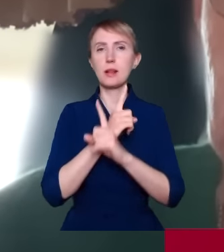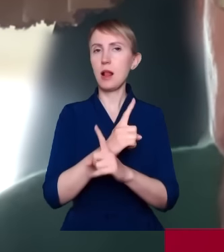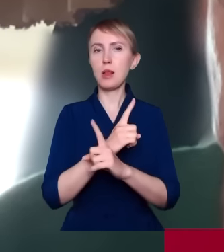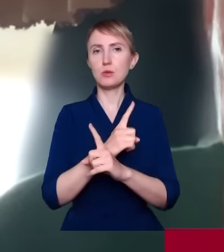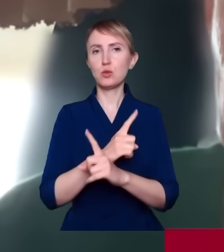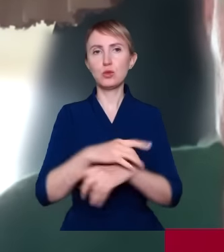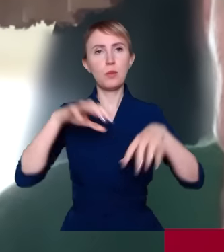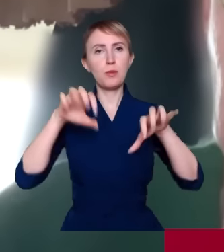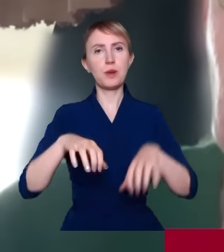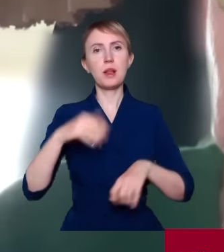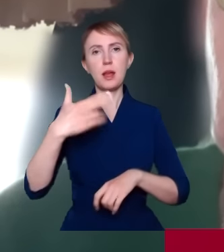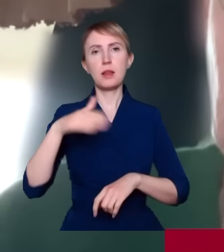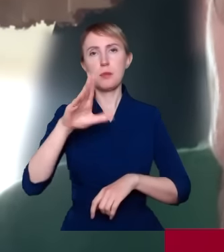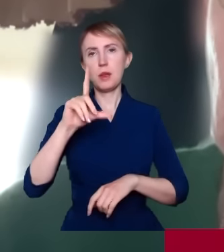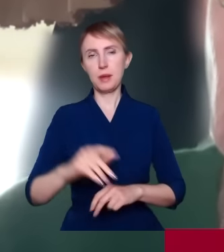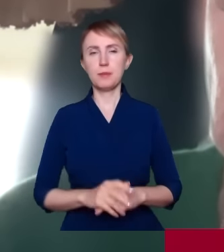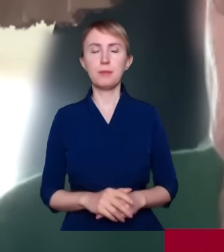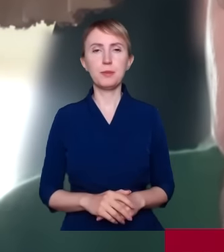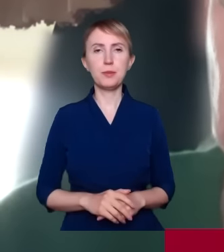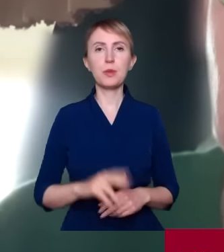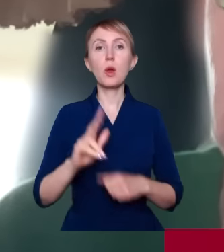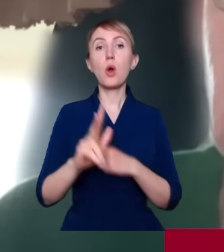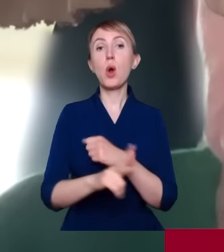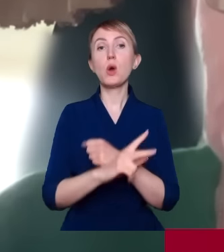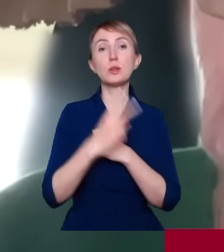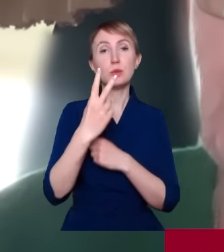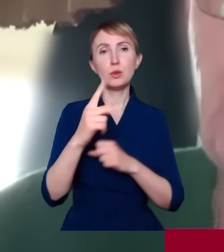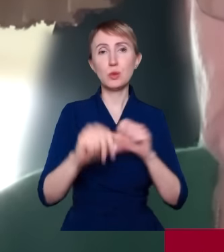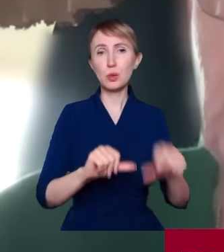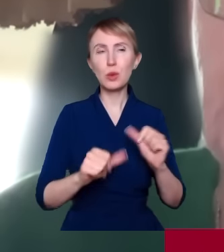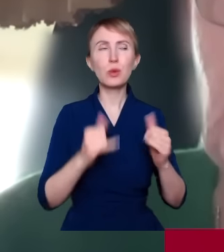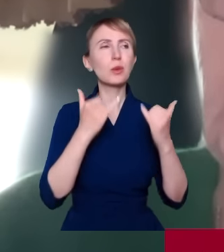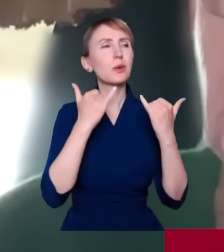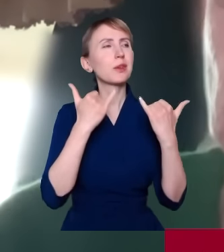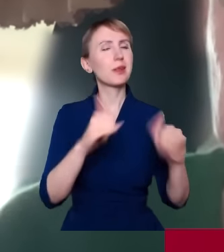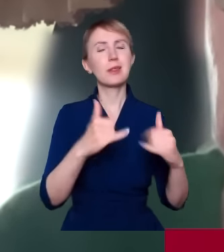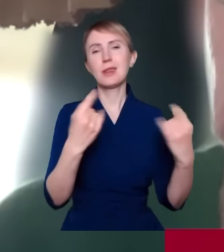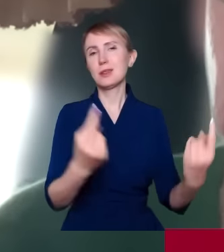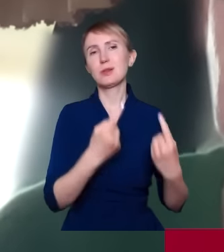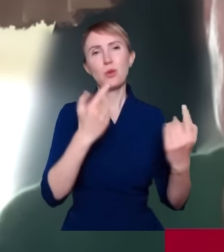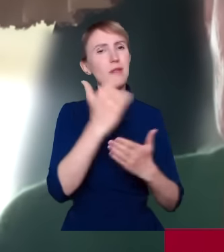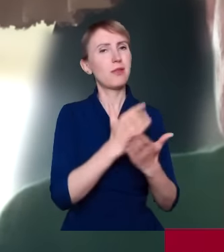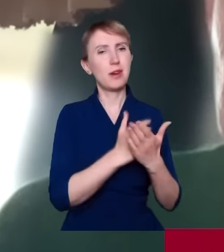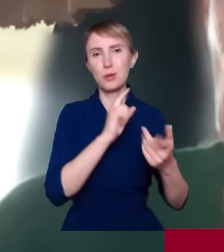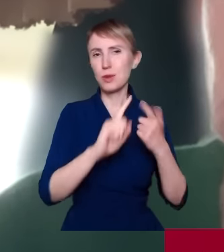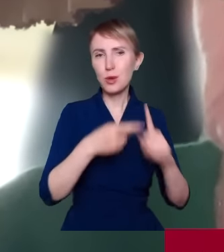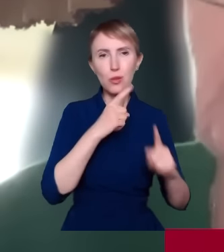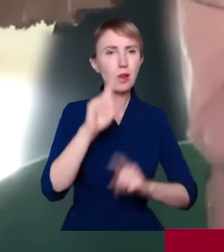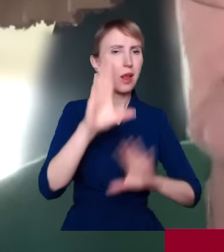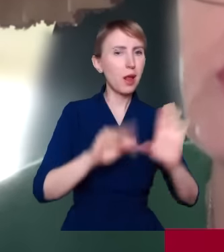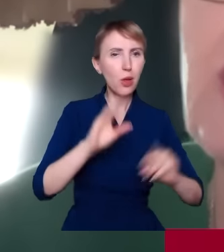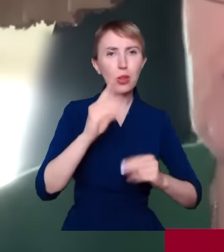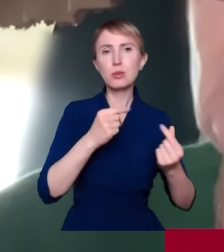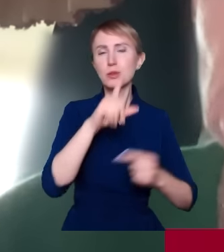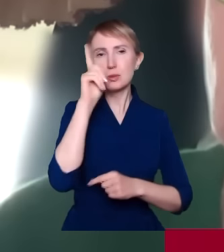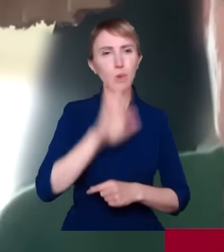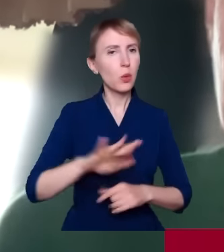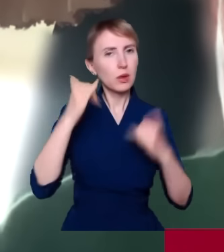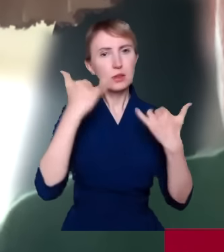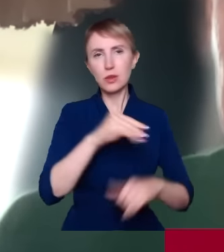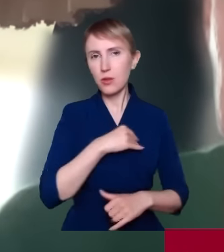NBP. 82 rok to są przecież inne zupełnie warunki polityczne, ekonomiczne i społeczne w Polsce, a